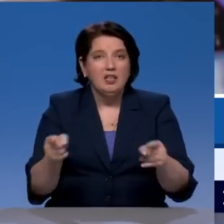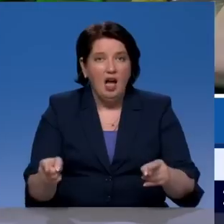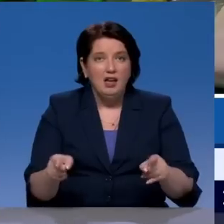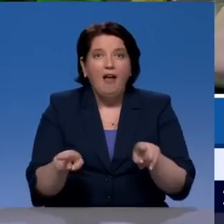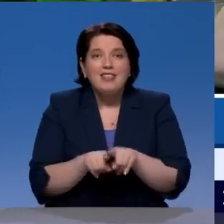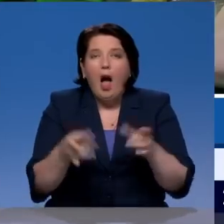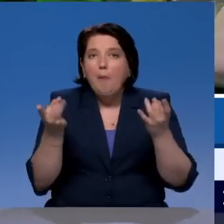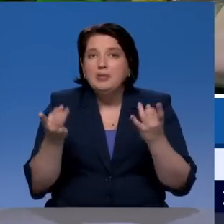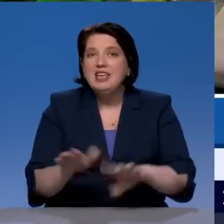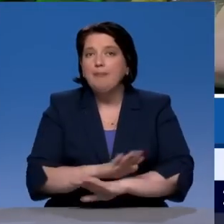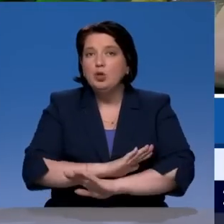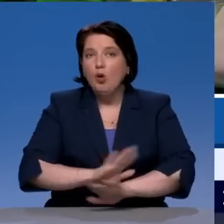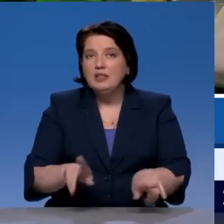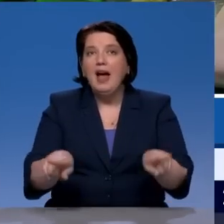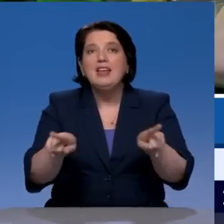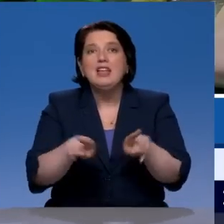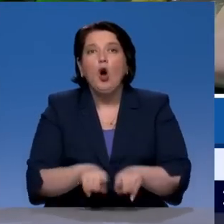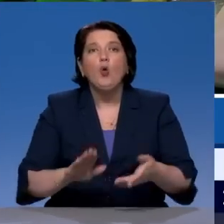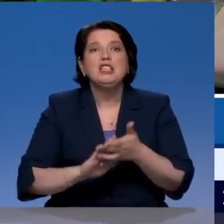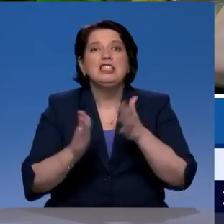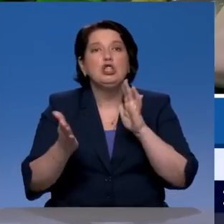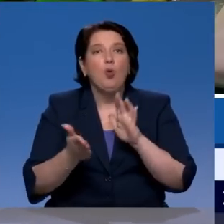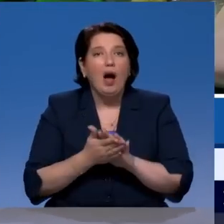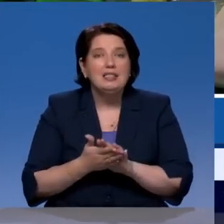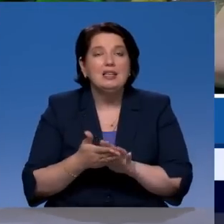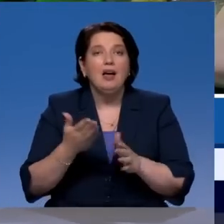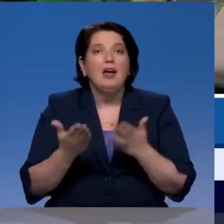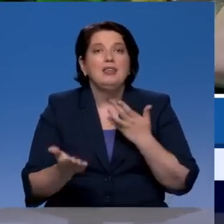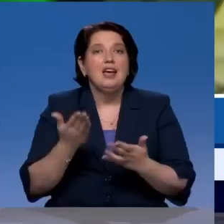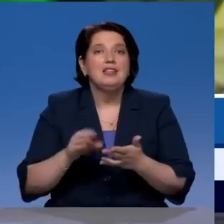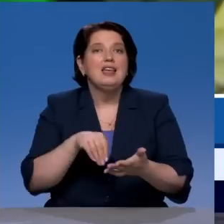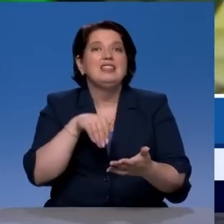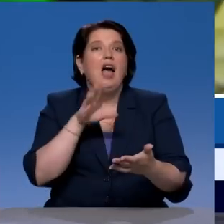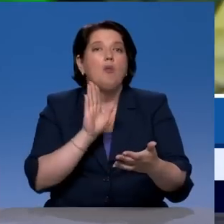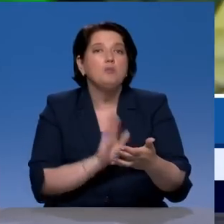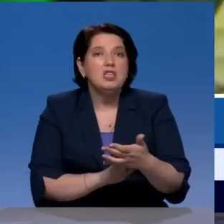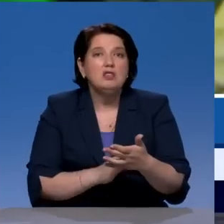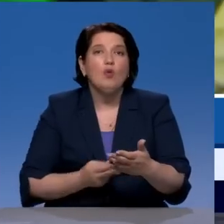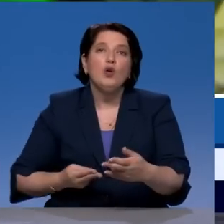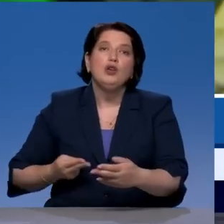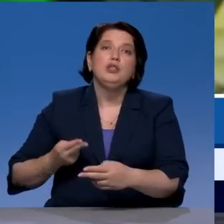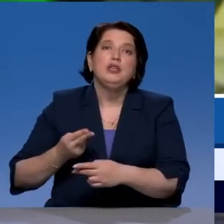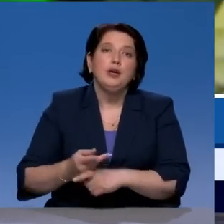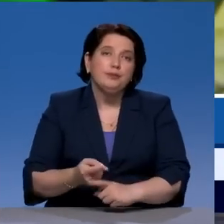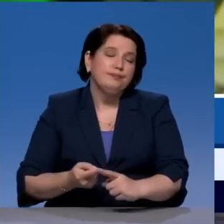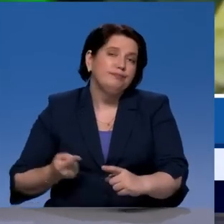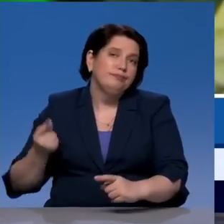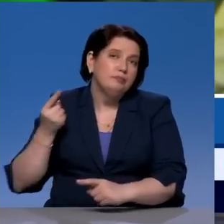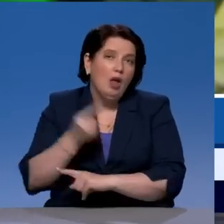просто. И данная ситуация приведет, когда они записываются и едут там за 50 километров к врачу, как тогда